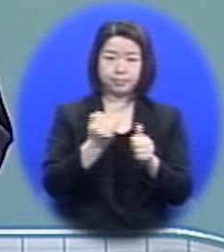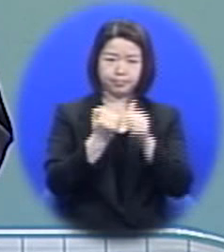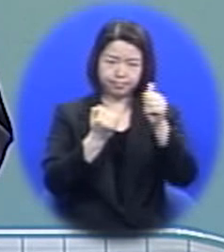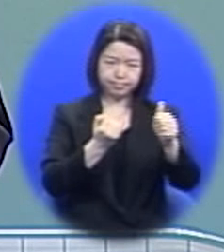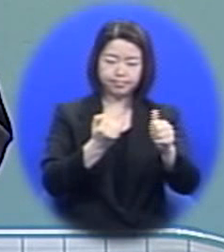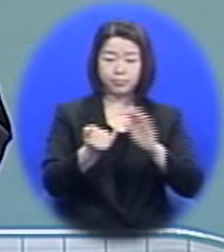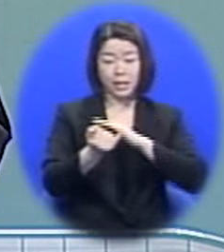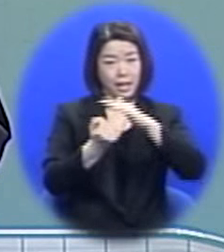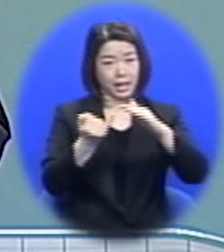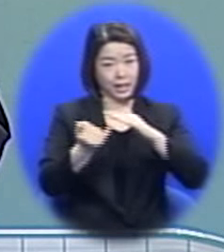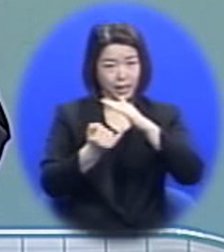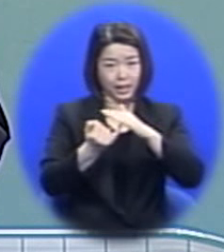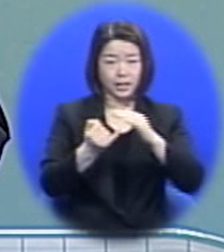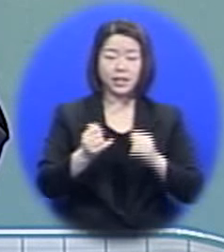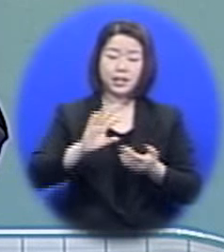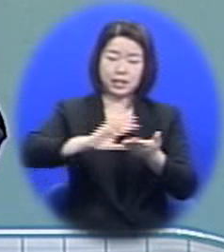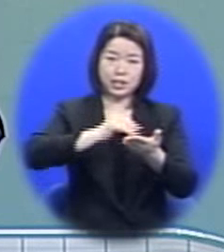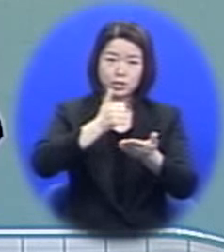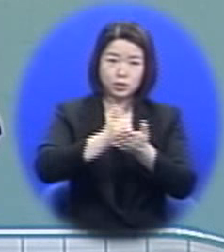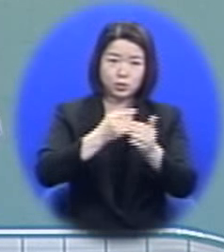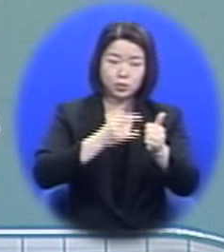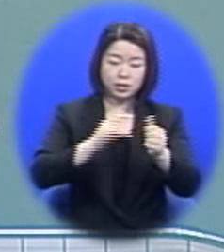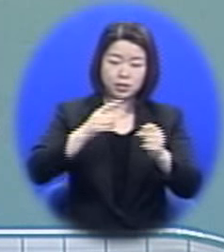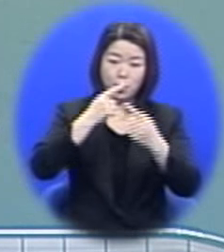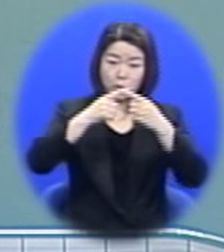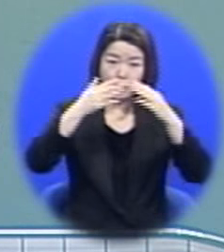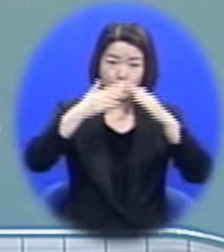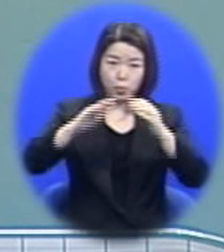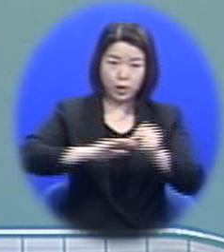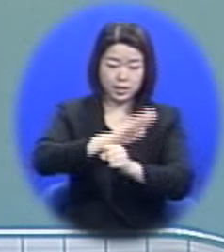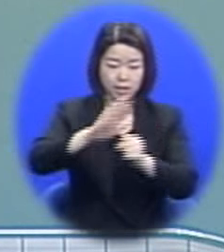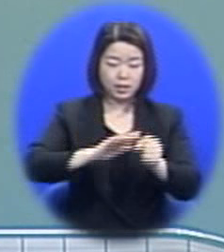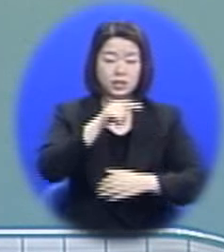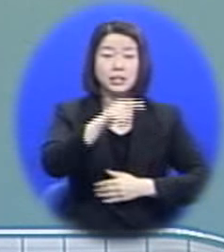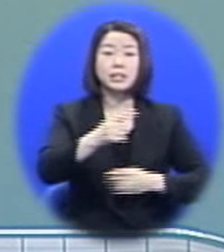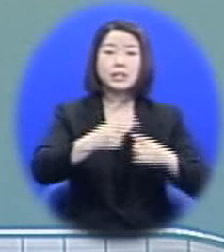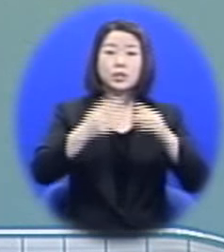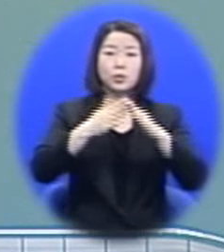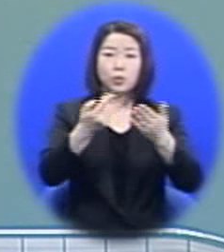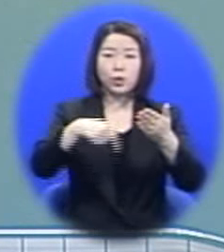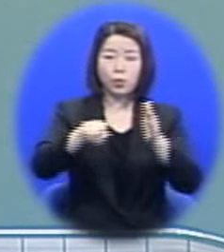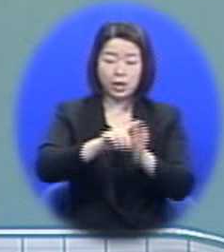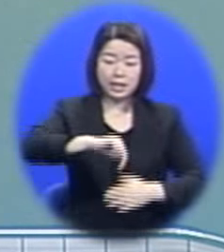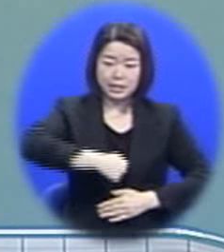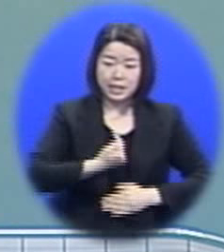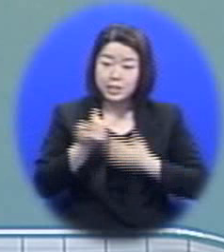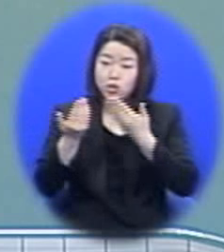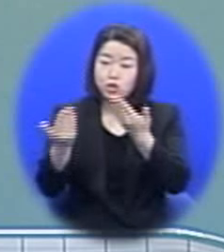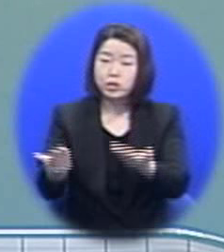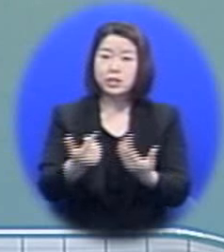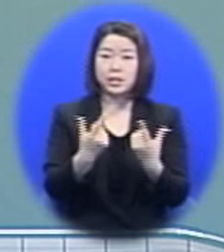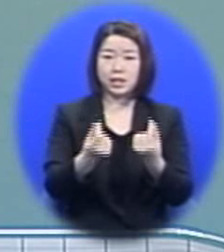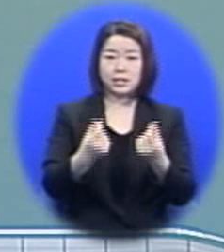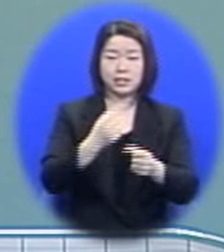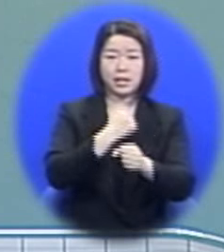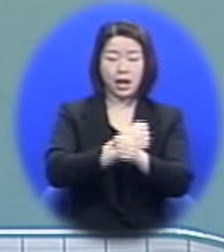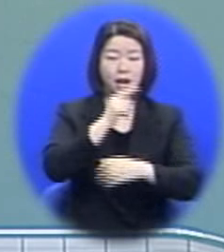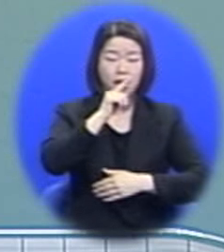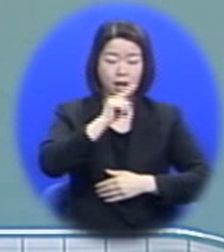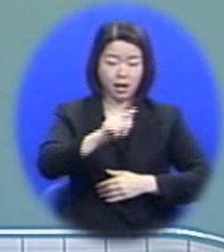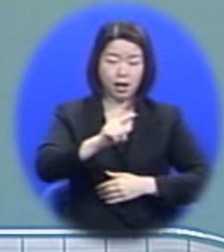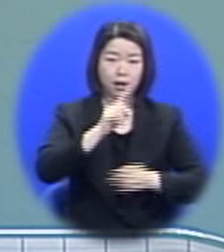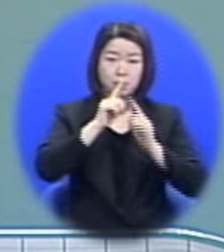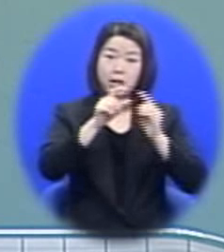아내 사랑하기를 그리스도께서 교회를 사랑하시고 그 교회를 위하여 자신을 주신 같이 하라. 그렇게